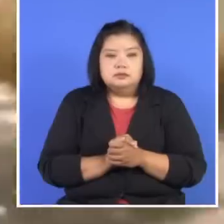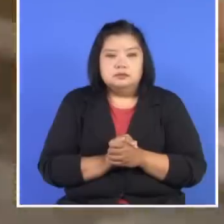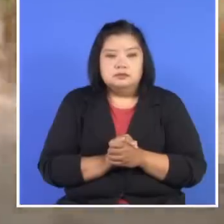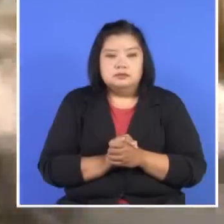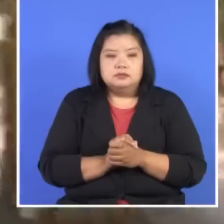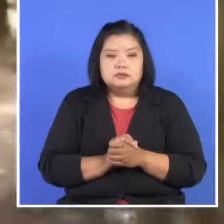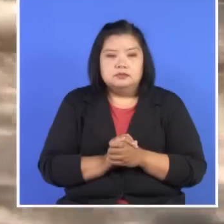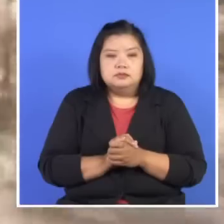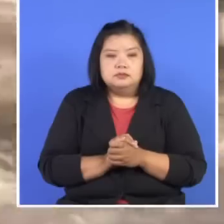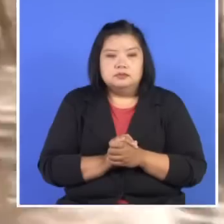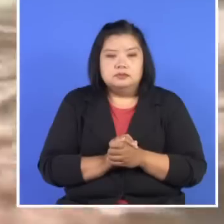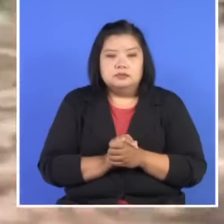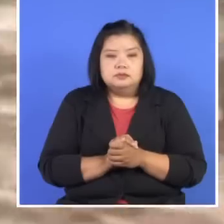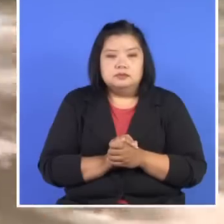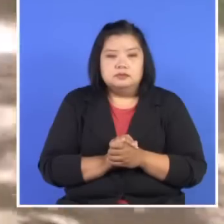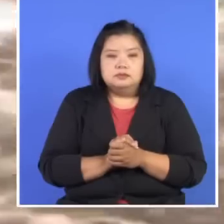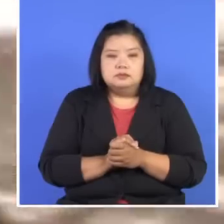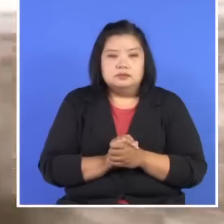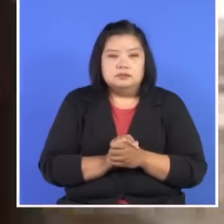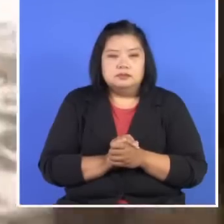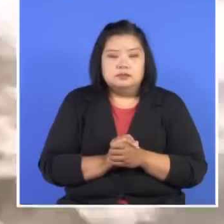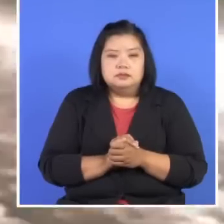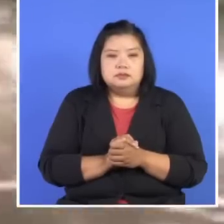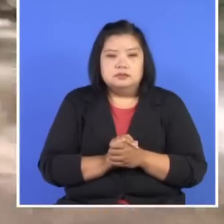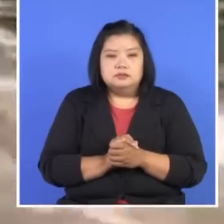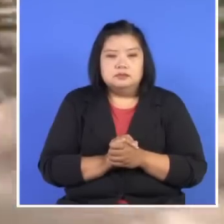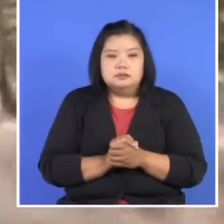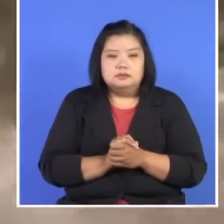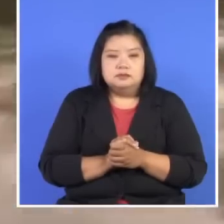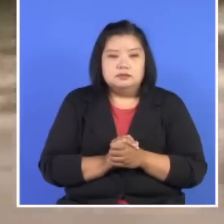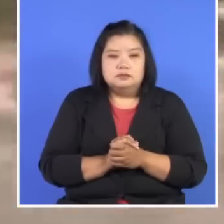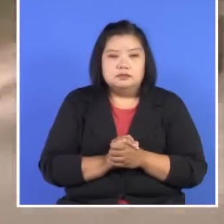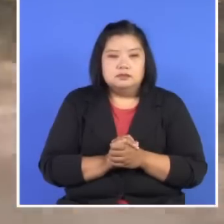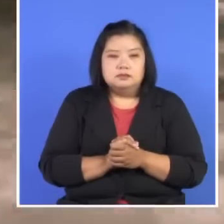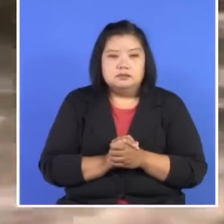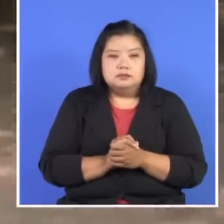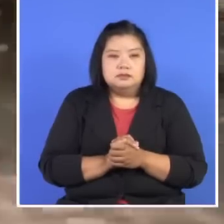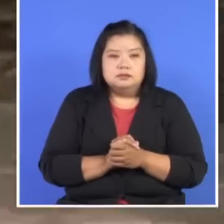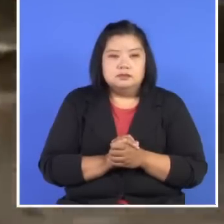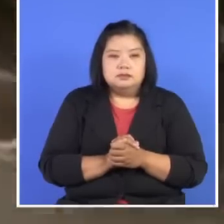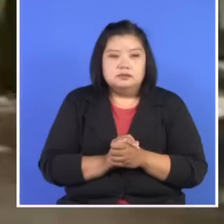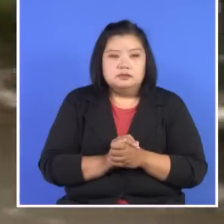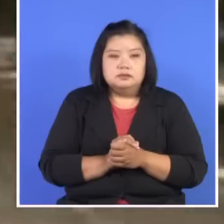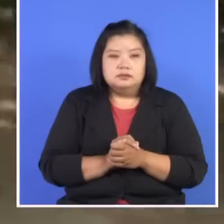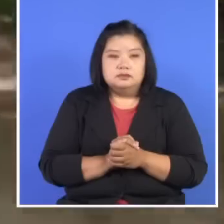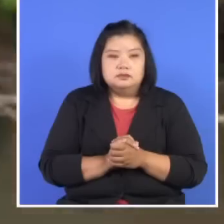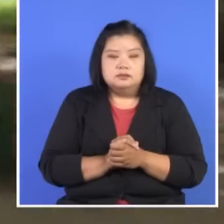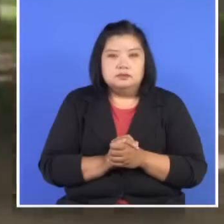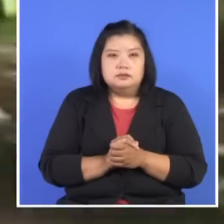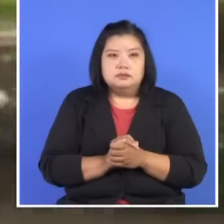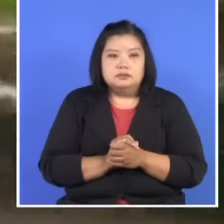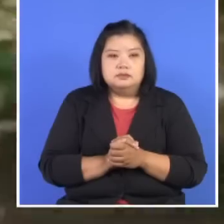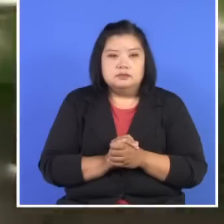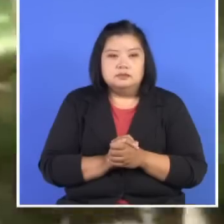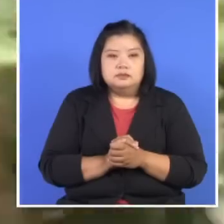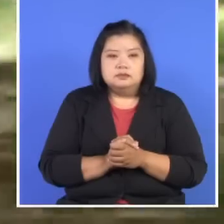เฮ้ยอย่าวิ่งหยุดหยุดอย่าวิ่งหยุดหยุดหยุดอย่าวิ่งหยุดว่าให้